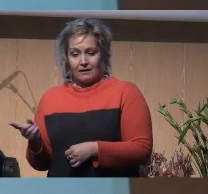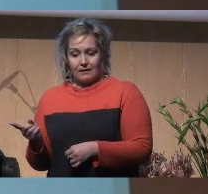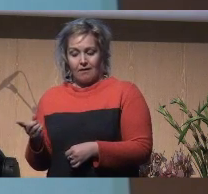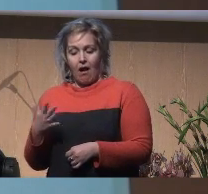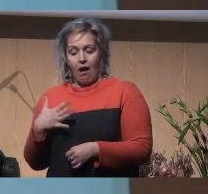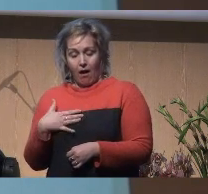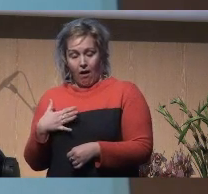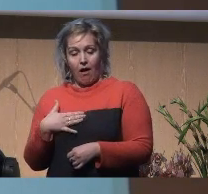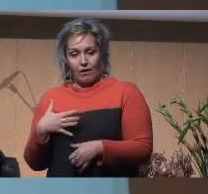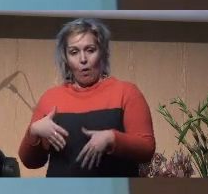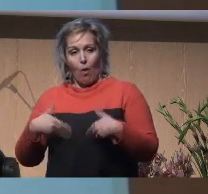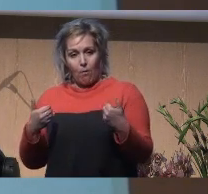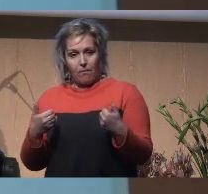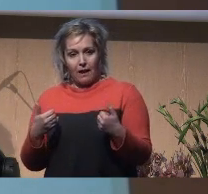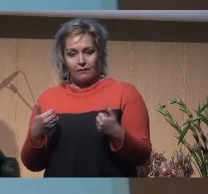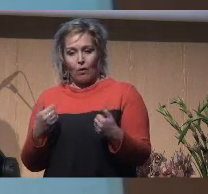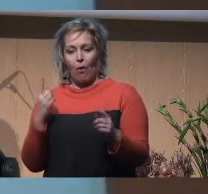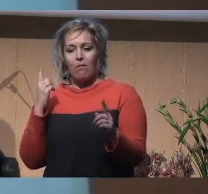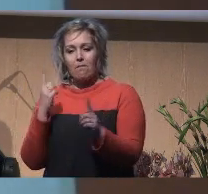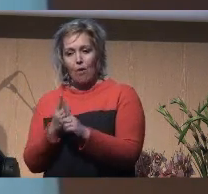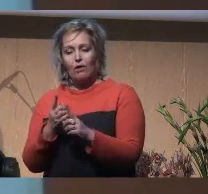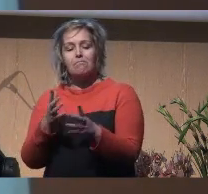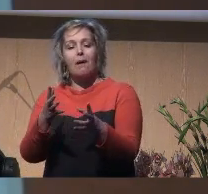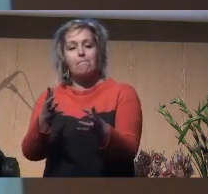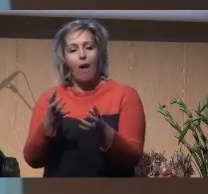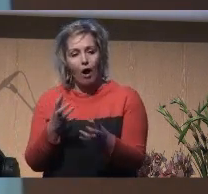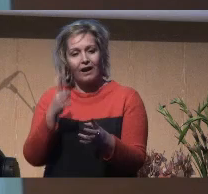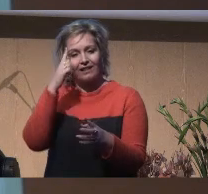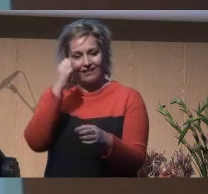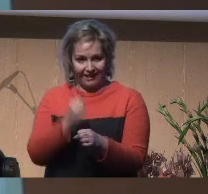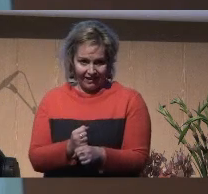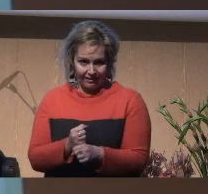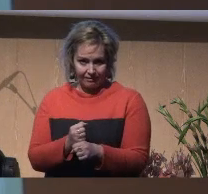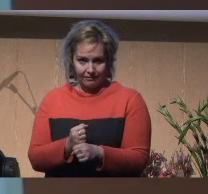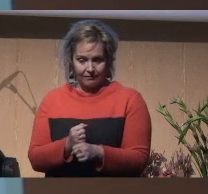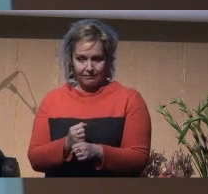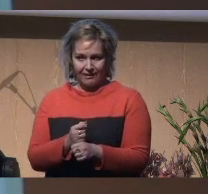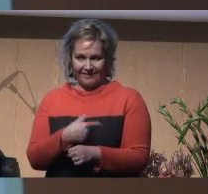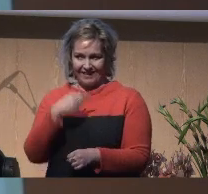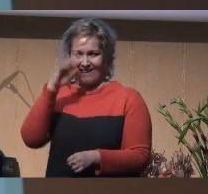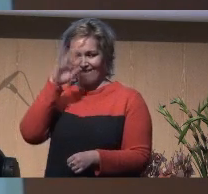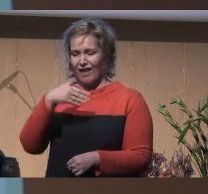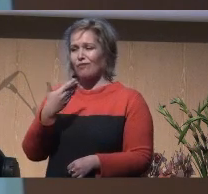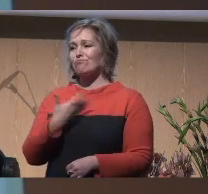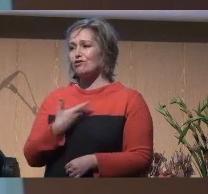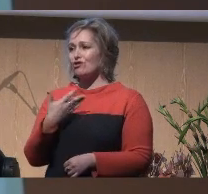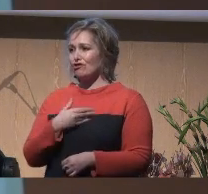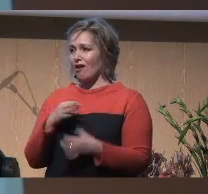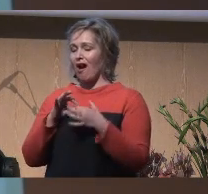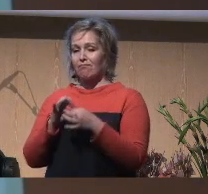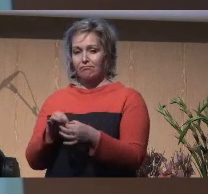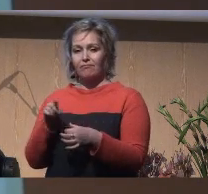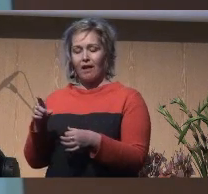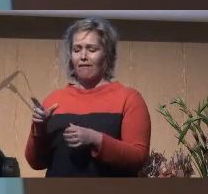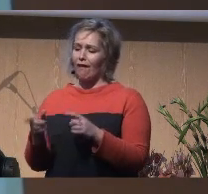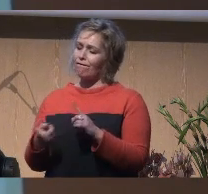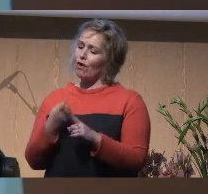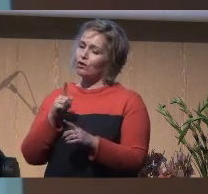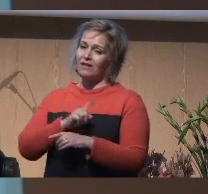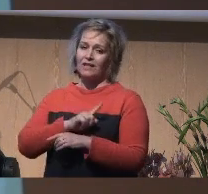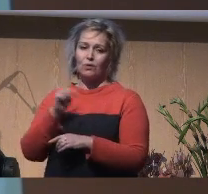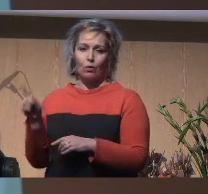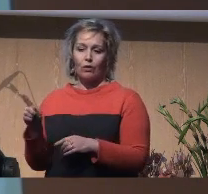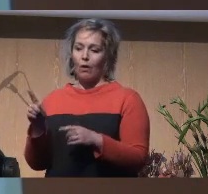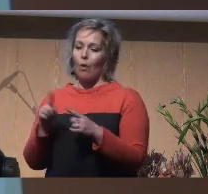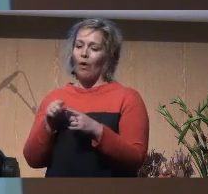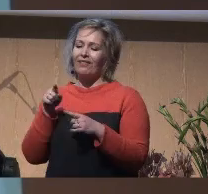har opplevd å bli møtt med manglende tillit. Dette vet vi mye om. Fra første stund, og